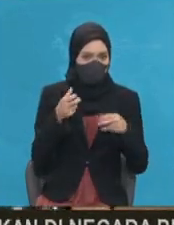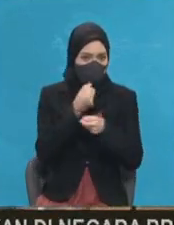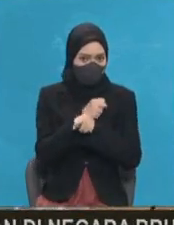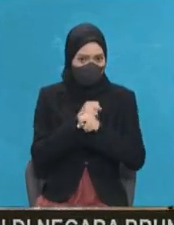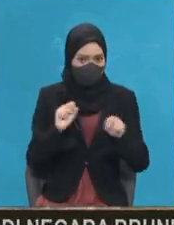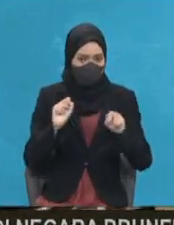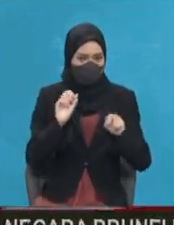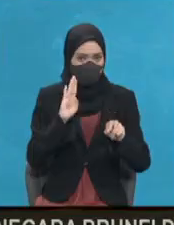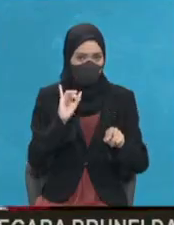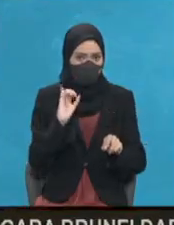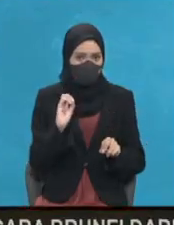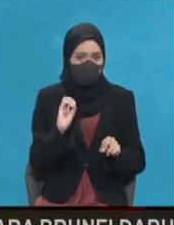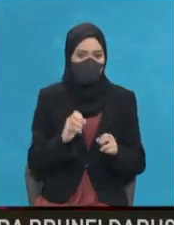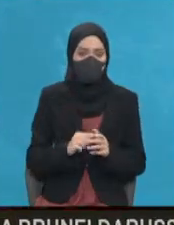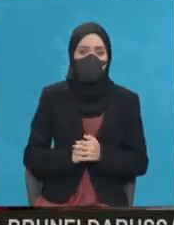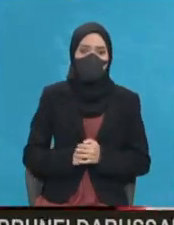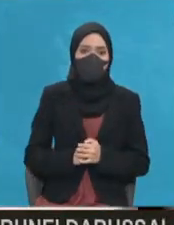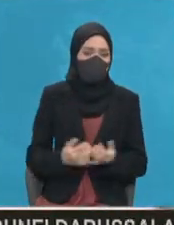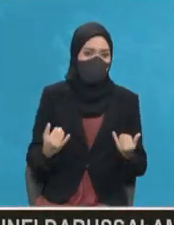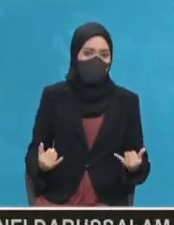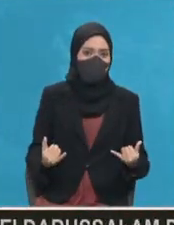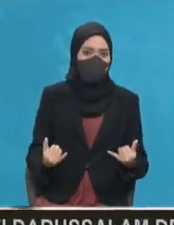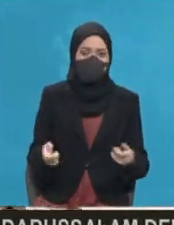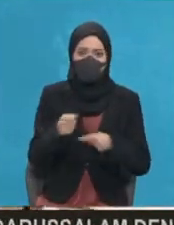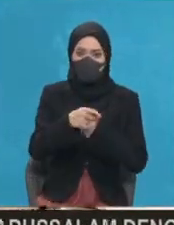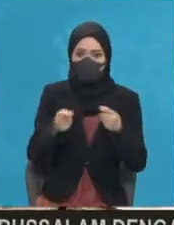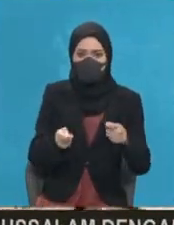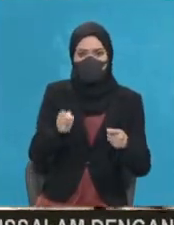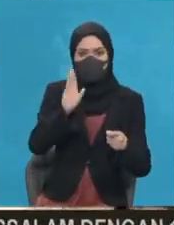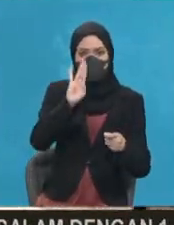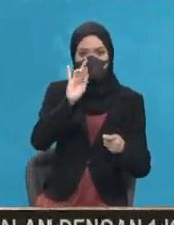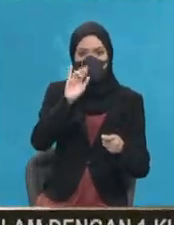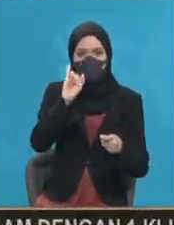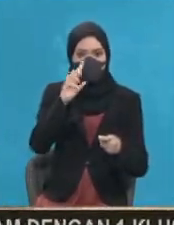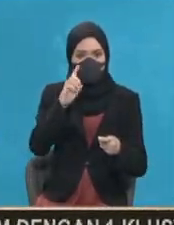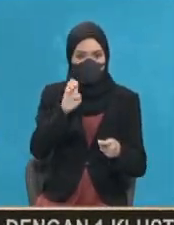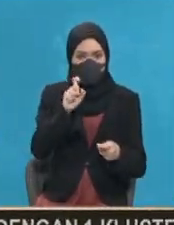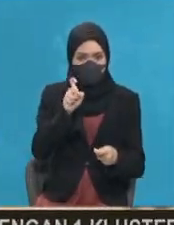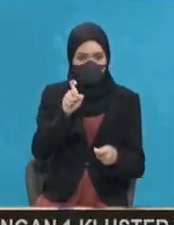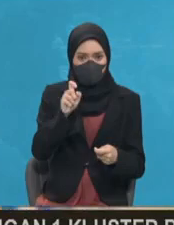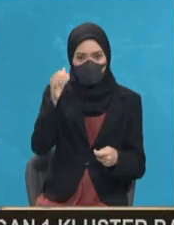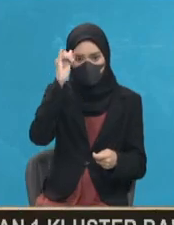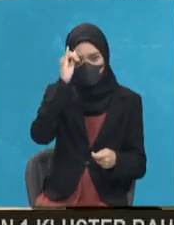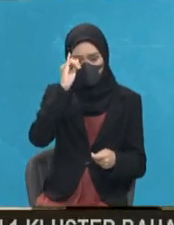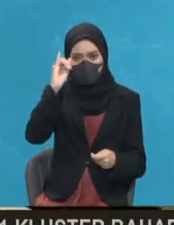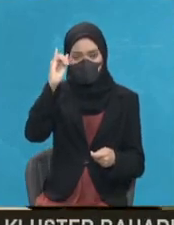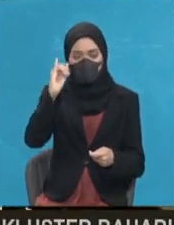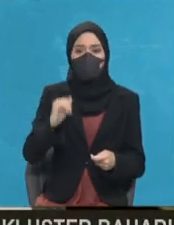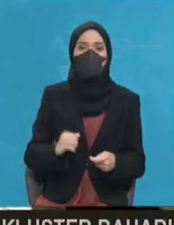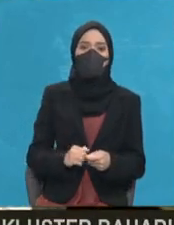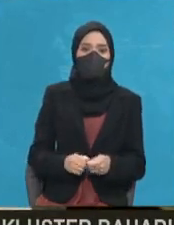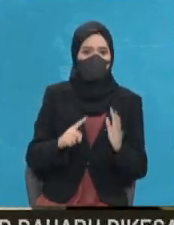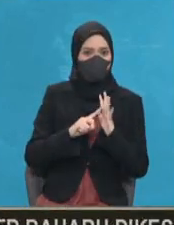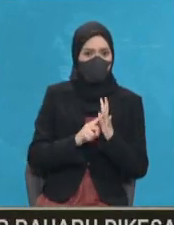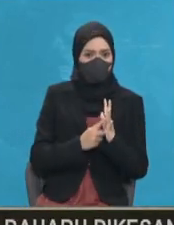level-2 ia Pada masa ini ditempatkan diprediksi Cilodong Dhani salahkan bermula beroperasi